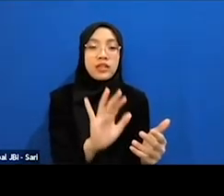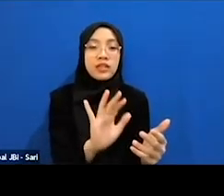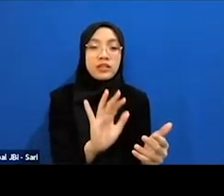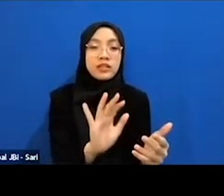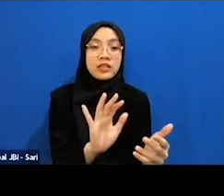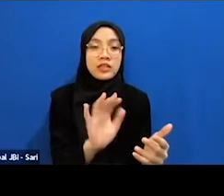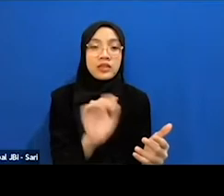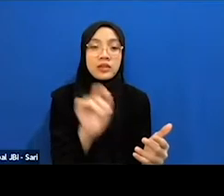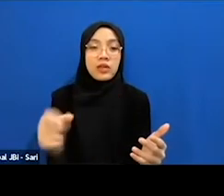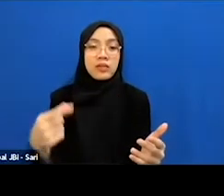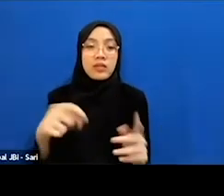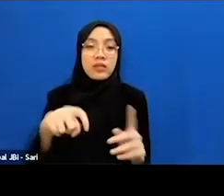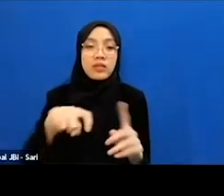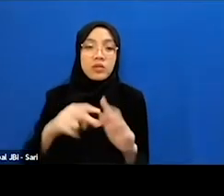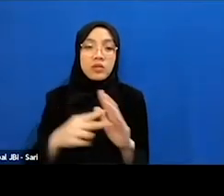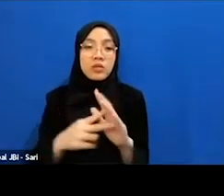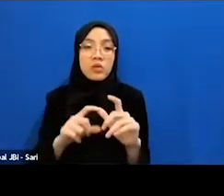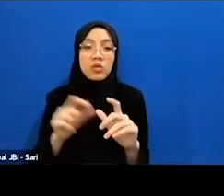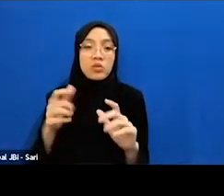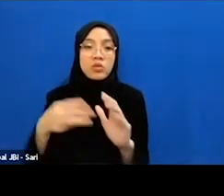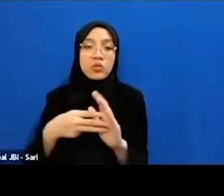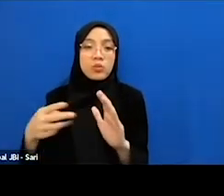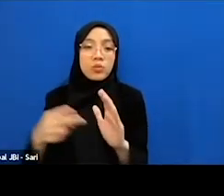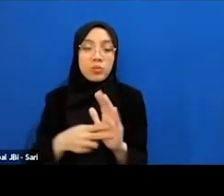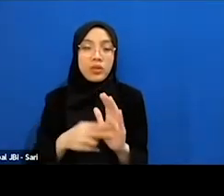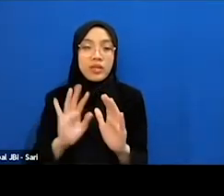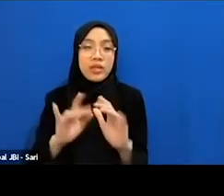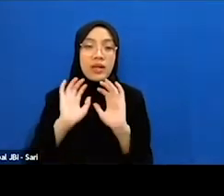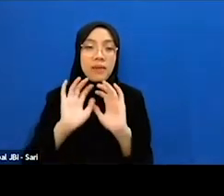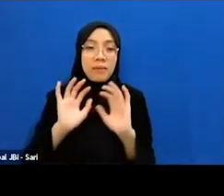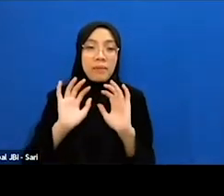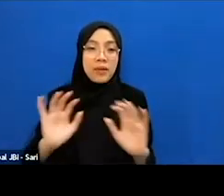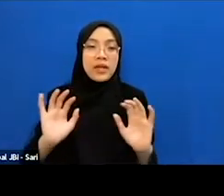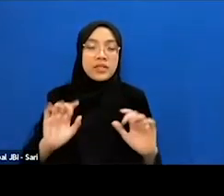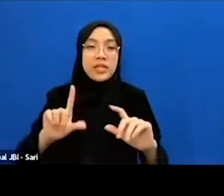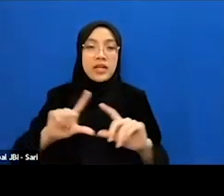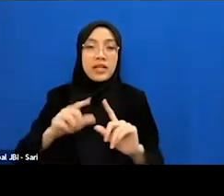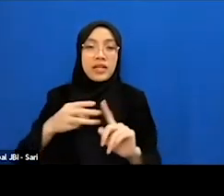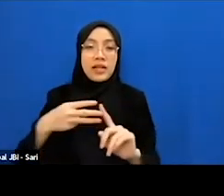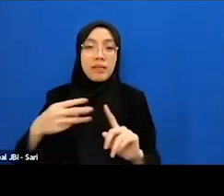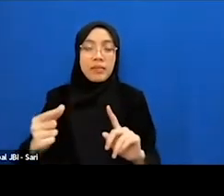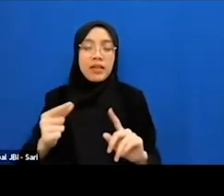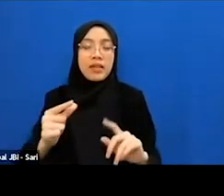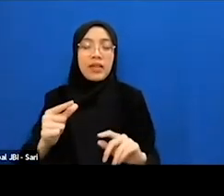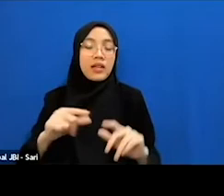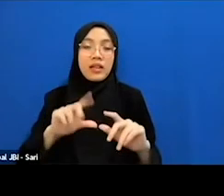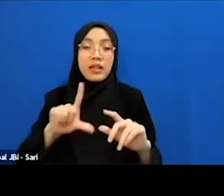Konsumen akan disajikan banyak sekali label-label yang